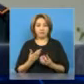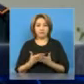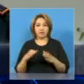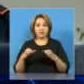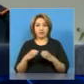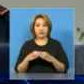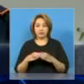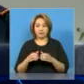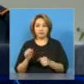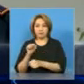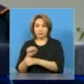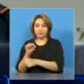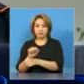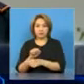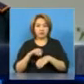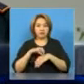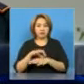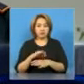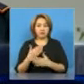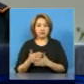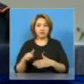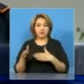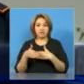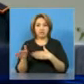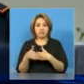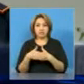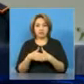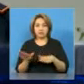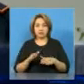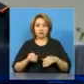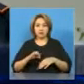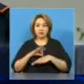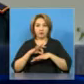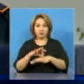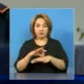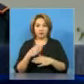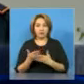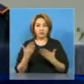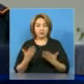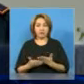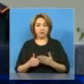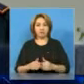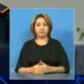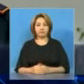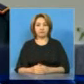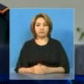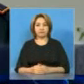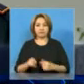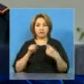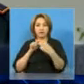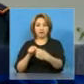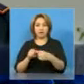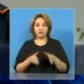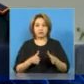көлік аялдамаларынан тыс жерлерде түсіру, есіктерді жаппай қозғалысты жалғастыру, кенеттен тежегішті басу, қарсы жолға